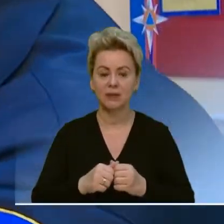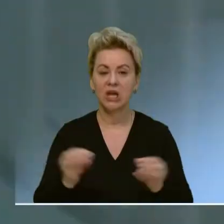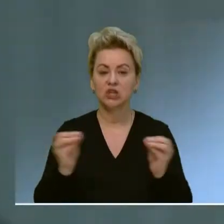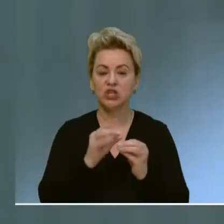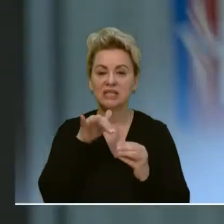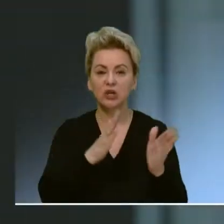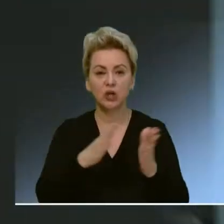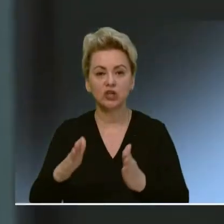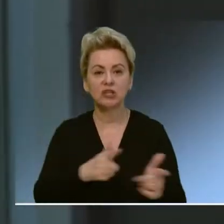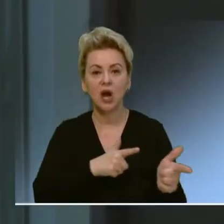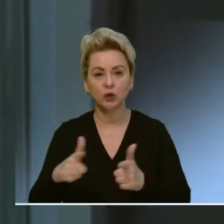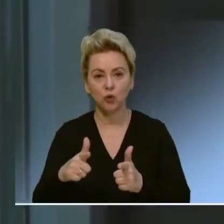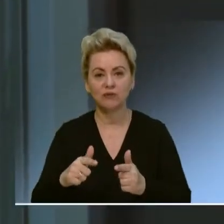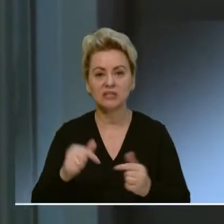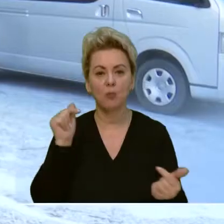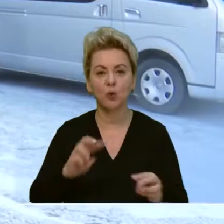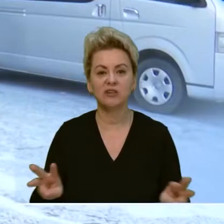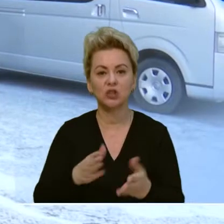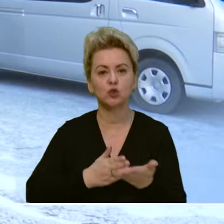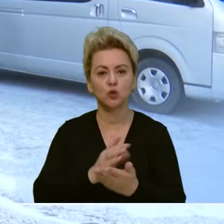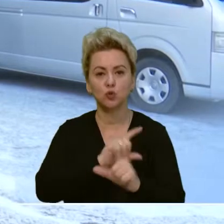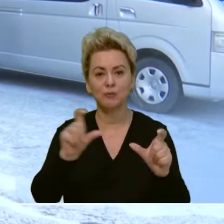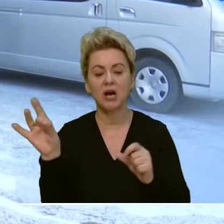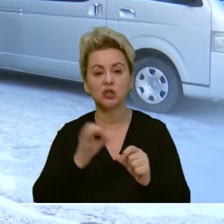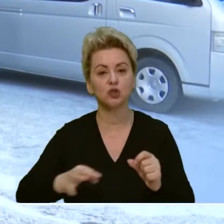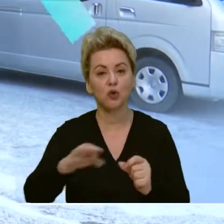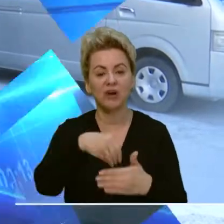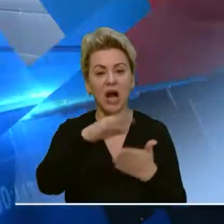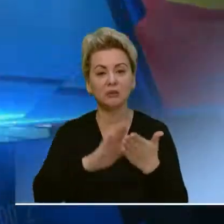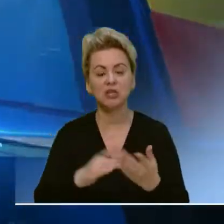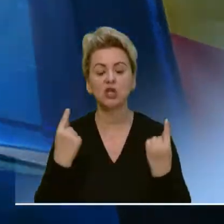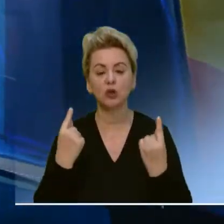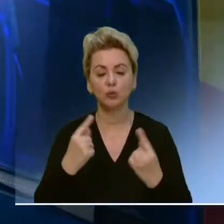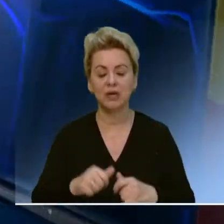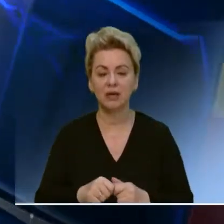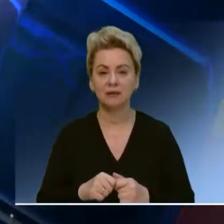лет в режиме боеготовности. Противопожарная служба Ростовской области отметила юбилей.